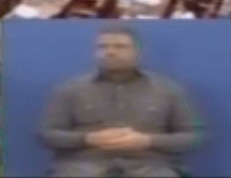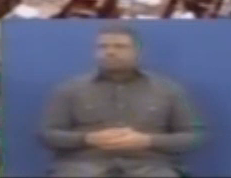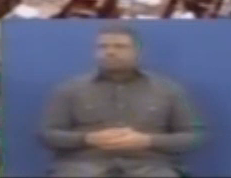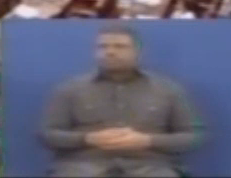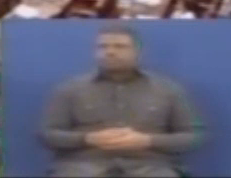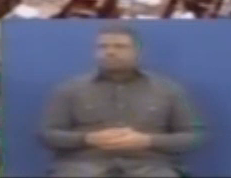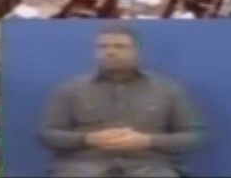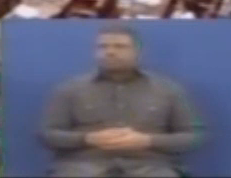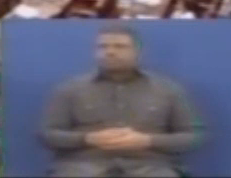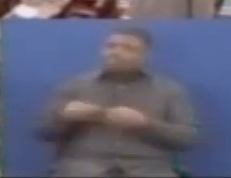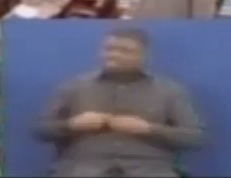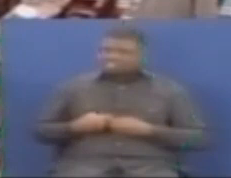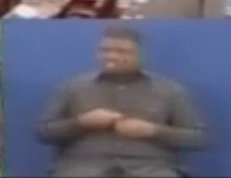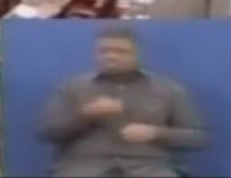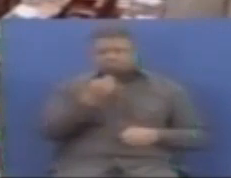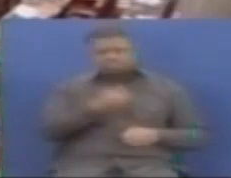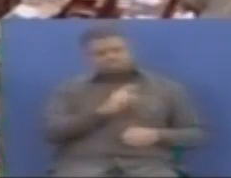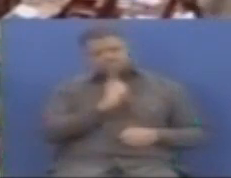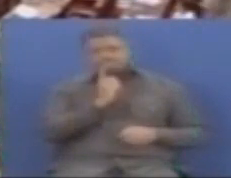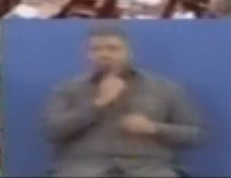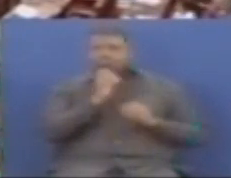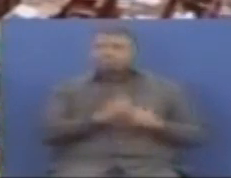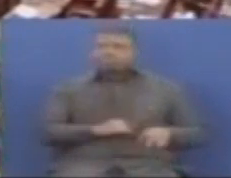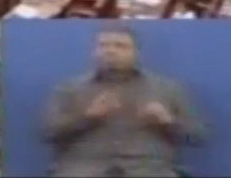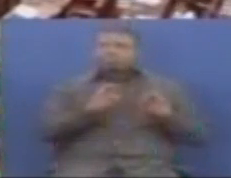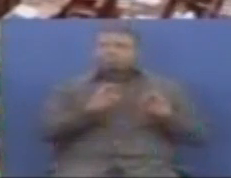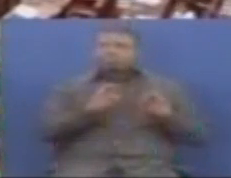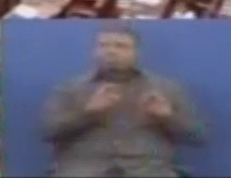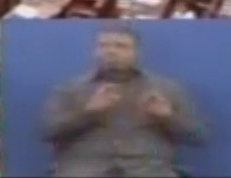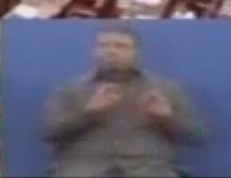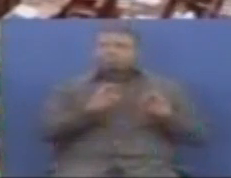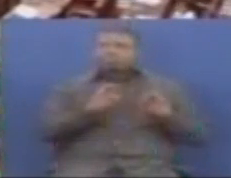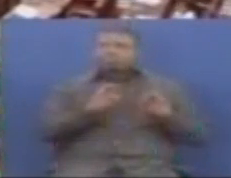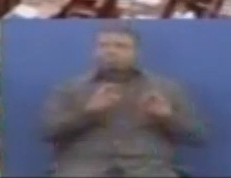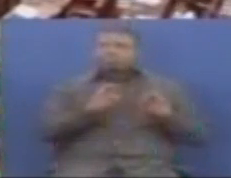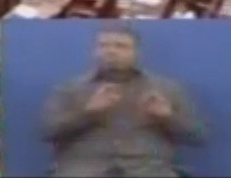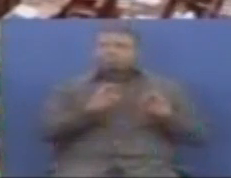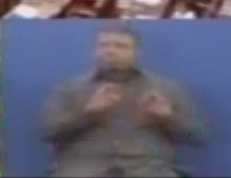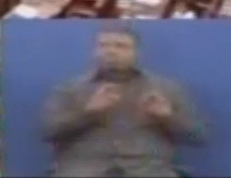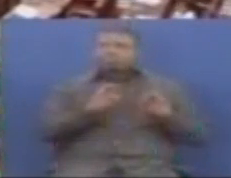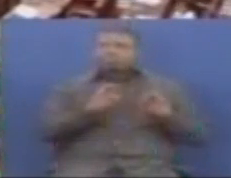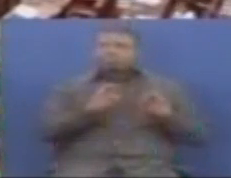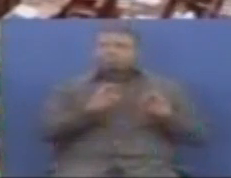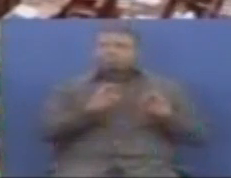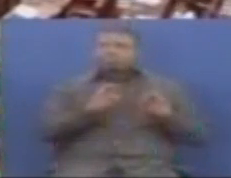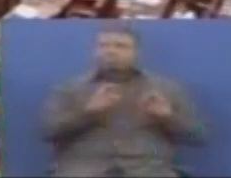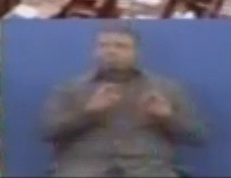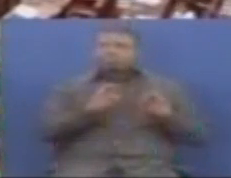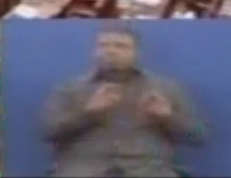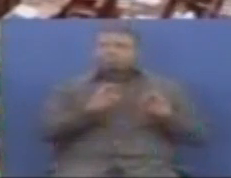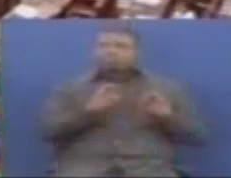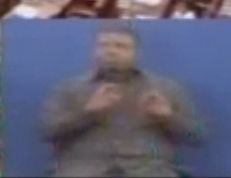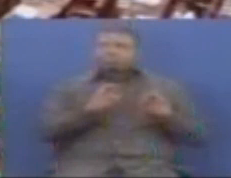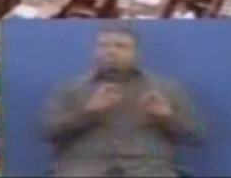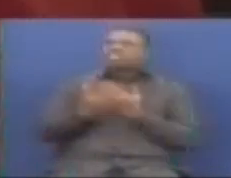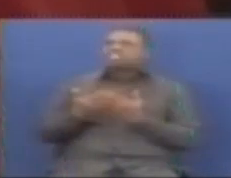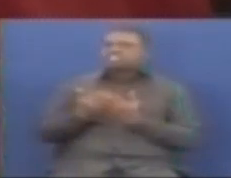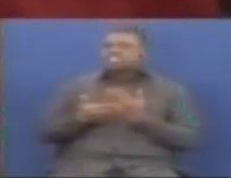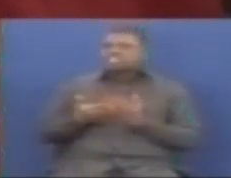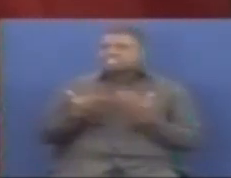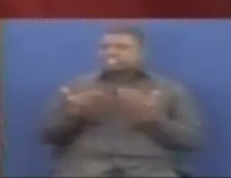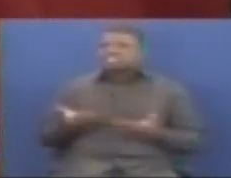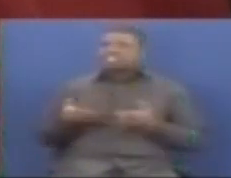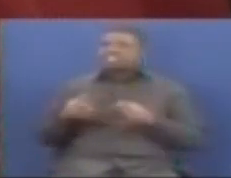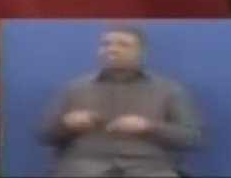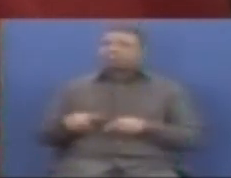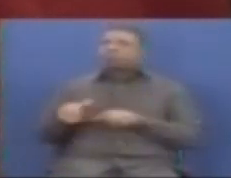wito kwa maafisa utamaduni wote wa mikoa yote ya Tanzania, lakini vile vile kwa makatibu tawala wote wa mikoa ambao ndio tumewakabidhi hilo jukumu, ili